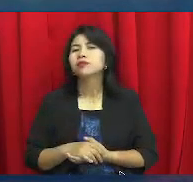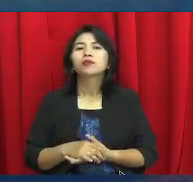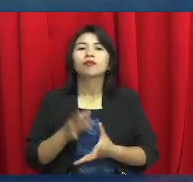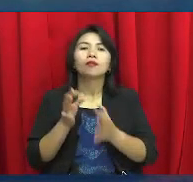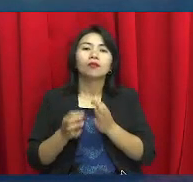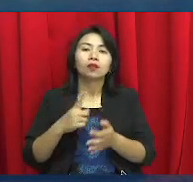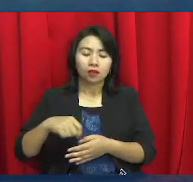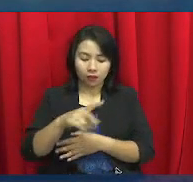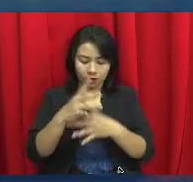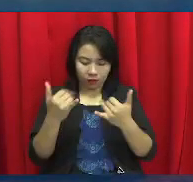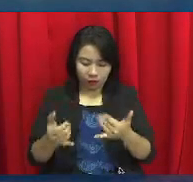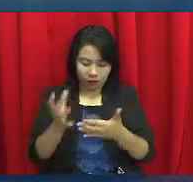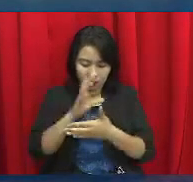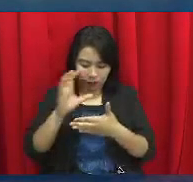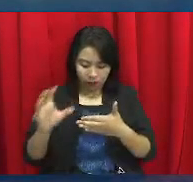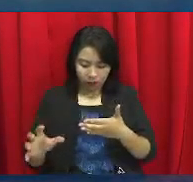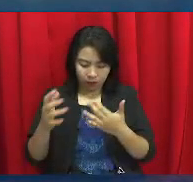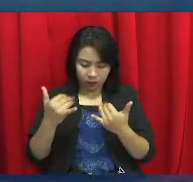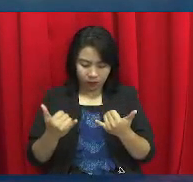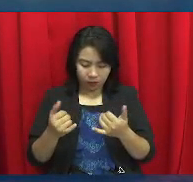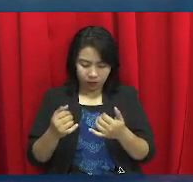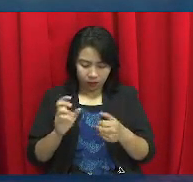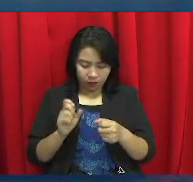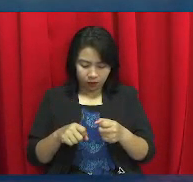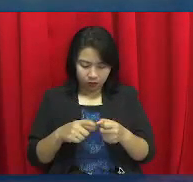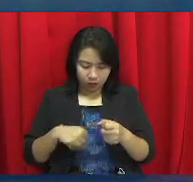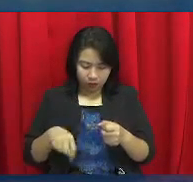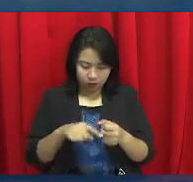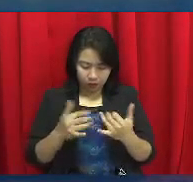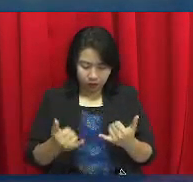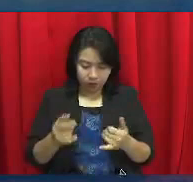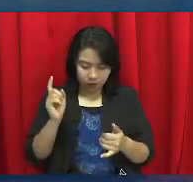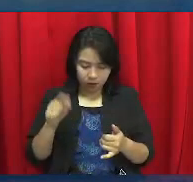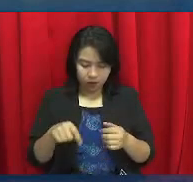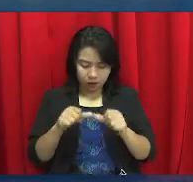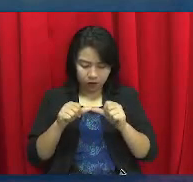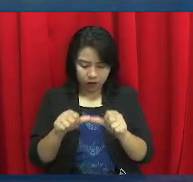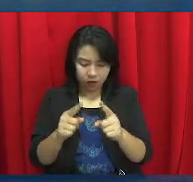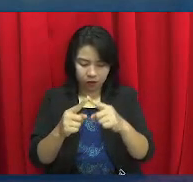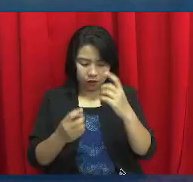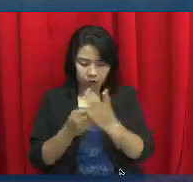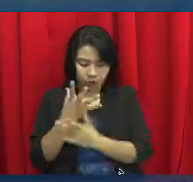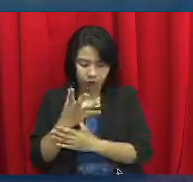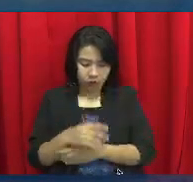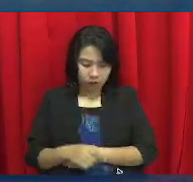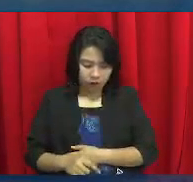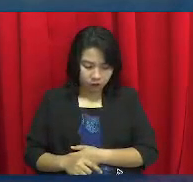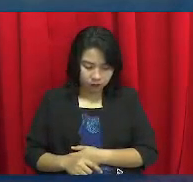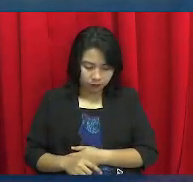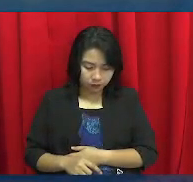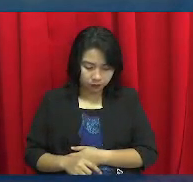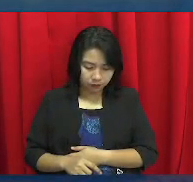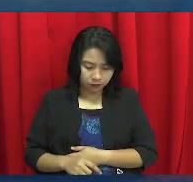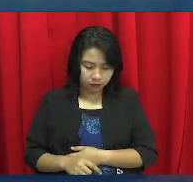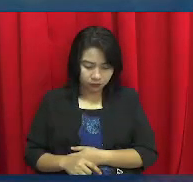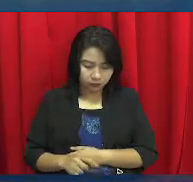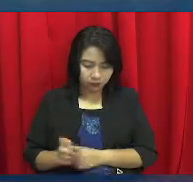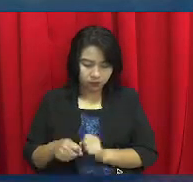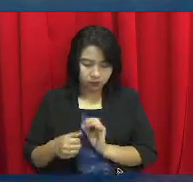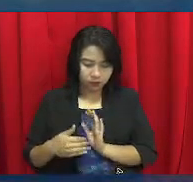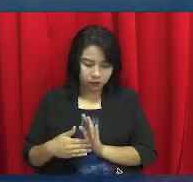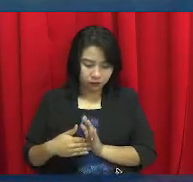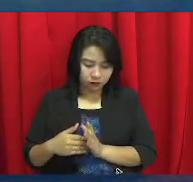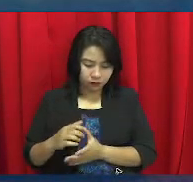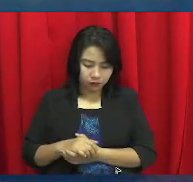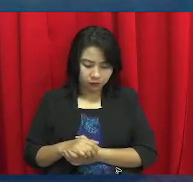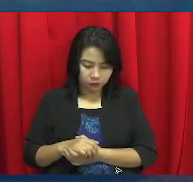kinukumpleto ng Diyos sa pangailangan natin spiritual. Kaya magsama-sama tayong lumago at magsama-sama tayong taas ang pangalan ng Panginoon. Kaya nga, sa lahat po lang ito,